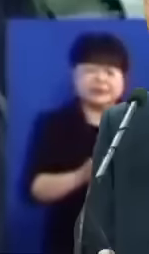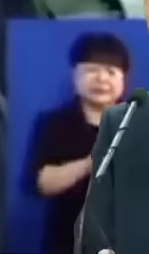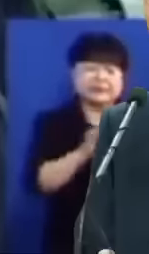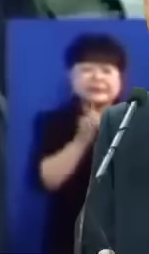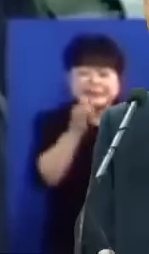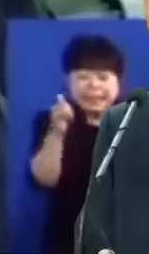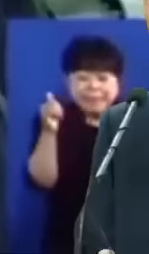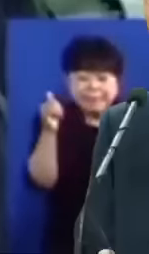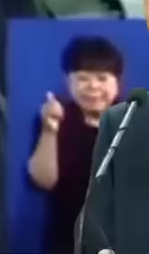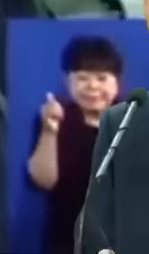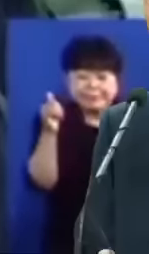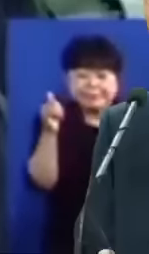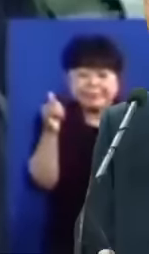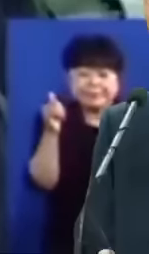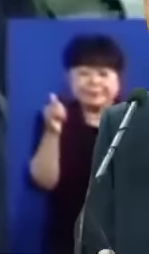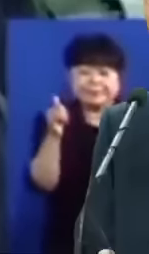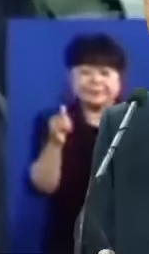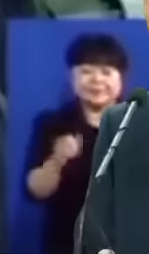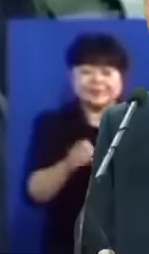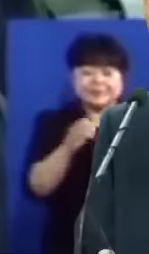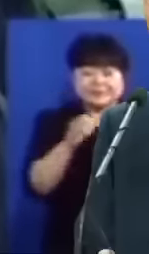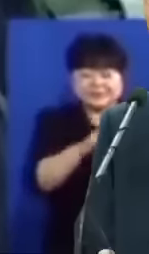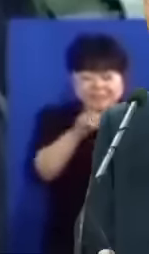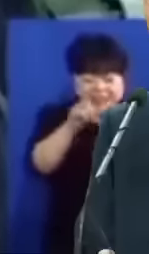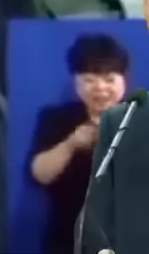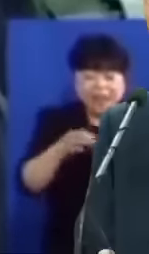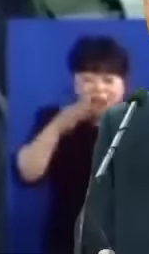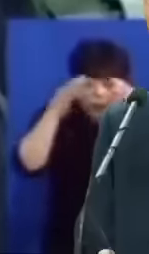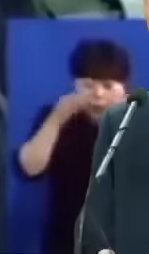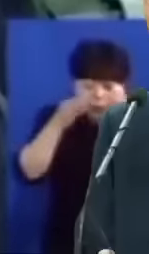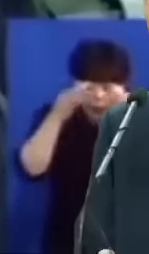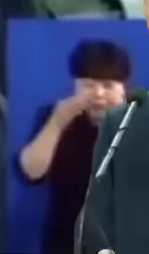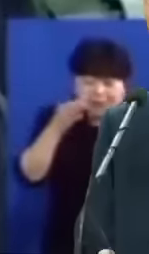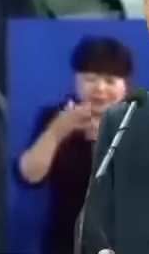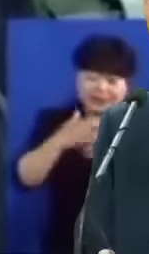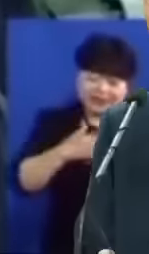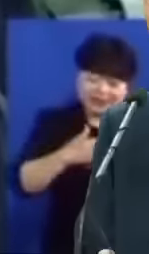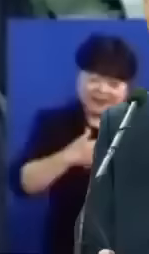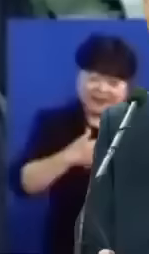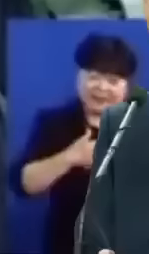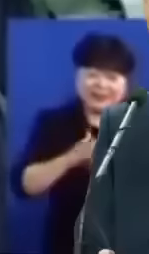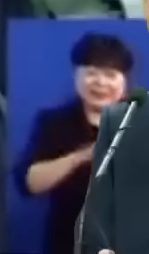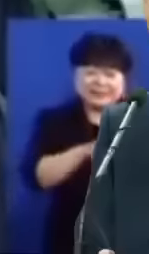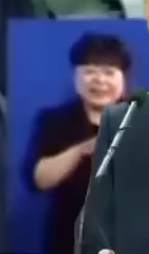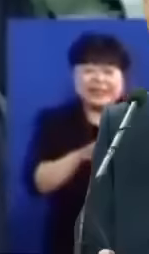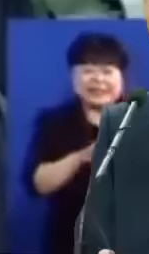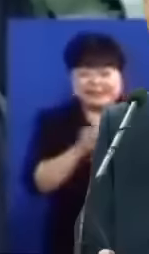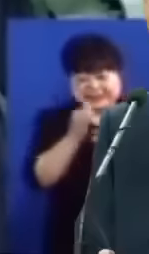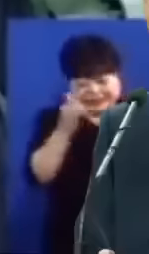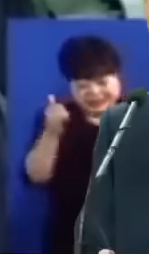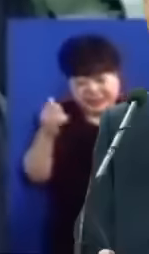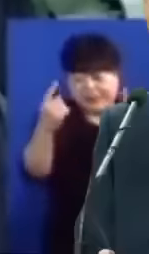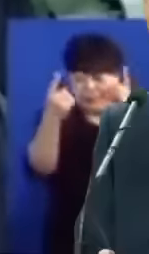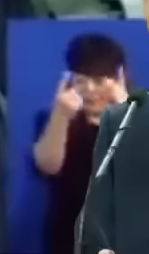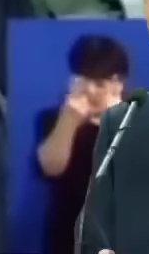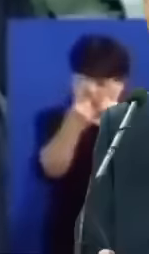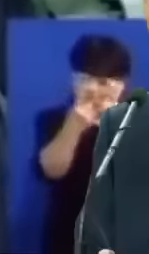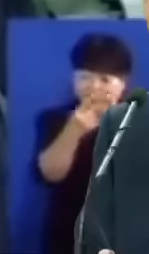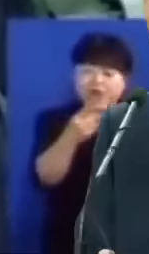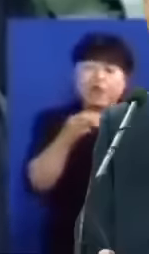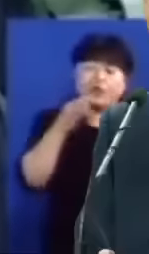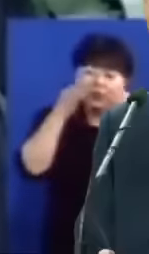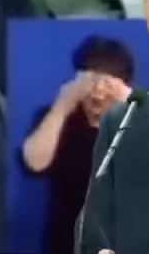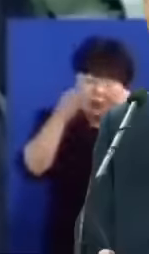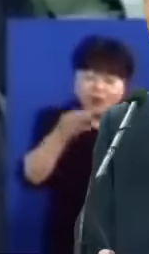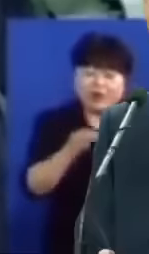사람이 그러므로 이 세상에 살면 노력해야 될 것은 내가 사랑하는 상대를 만나는 것을 노력해야